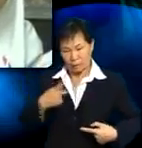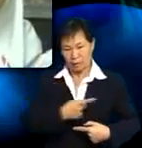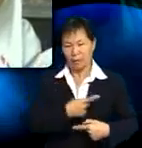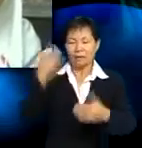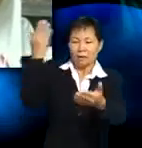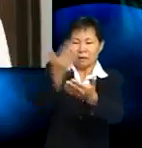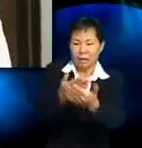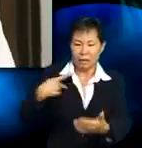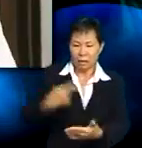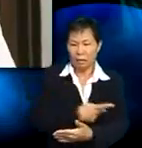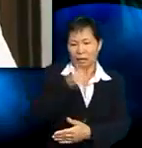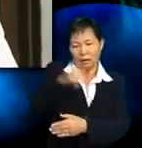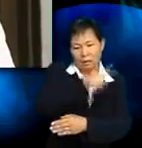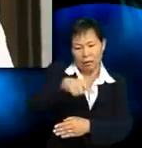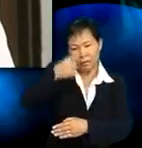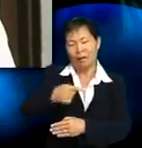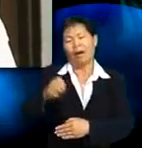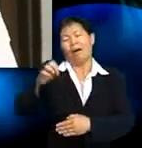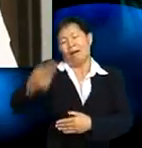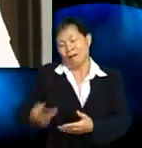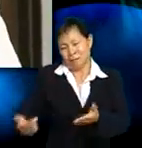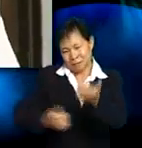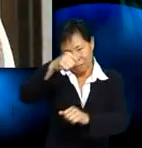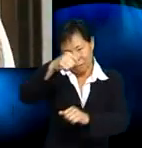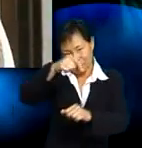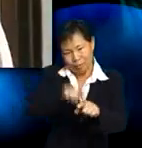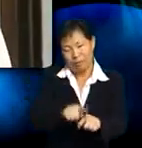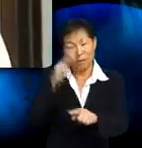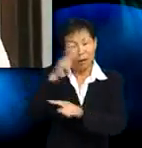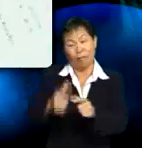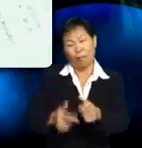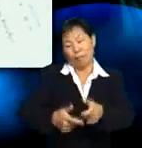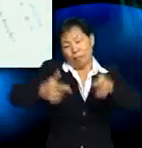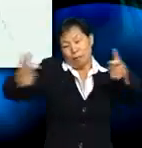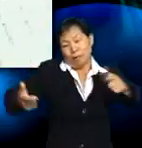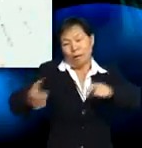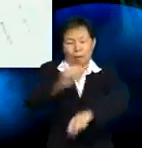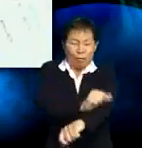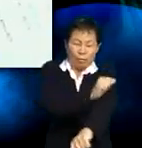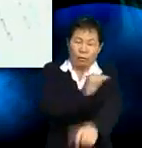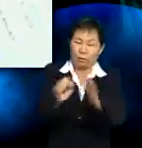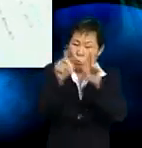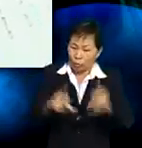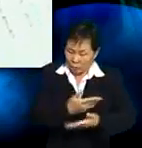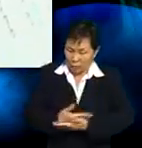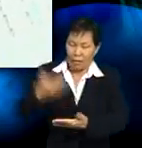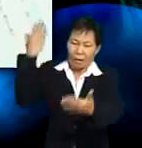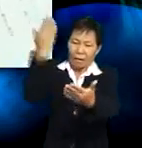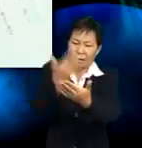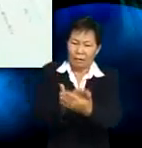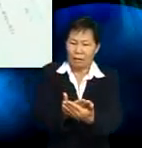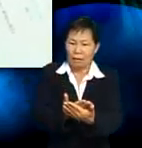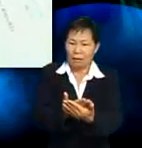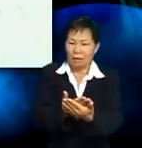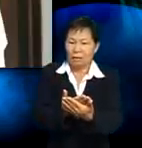sehingga kita dilarang berkata ah sekalipun Lihatlah betapa besarnya pengorbanan seorang anak sehingga kita tidak akan